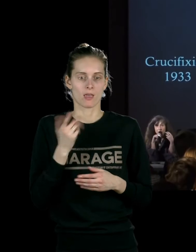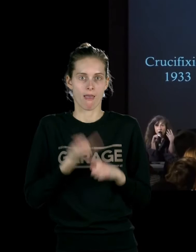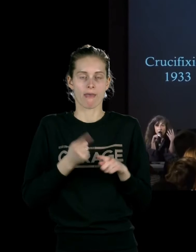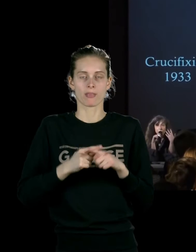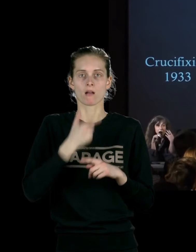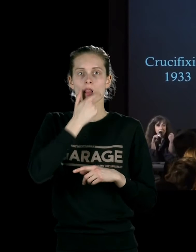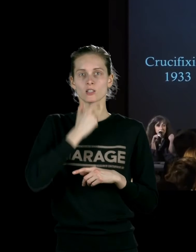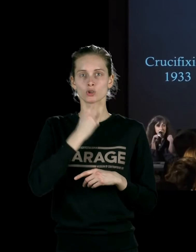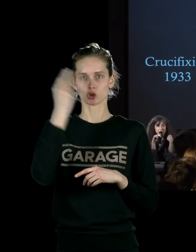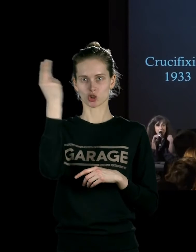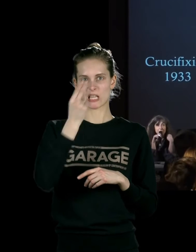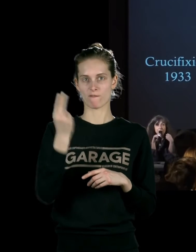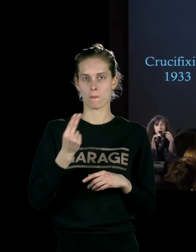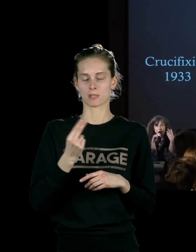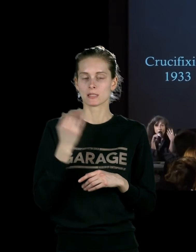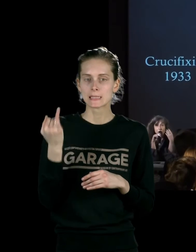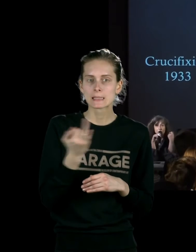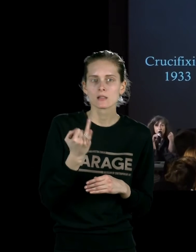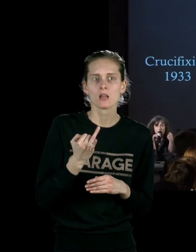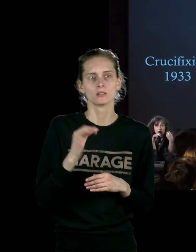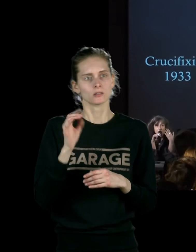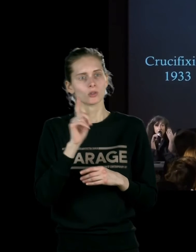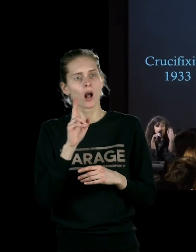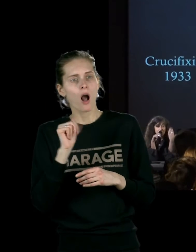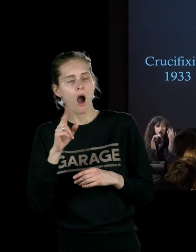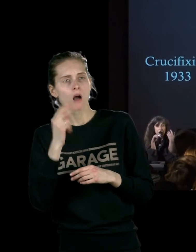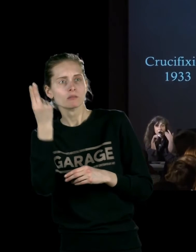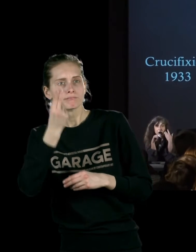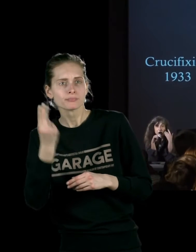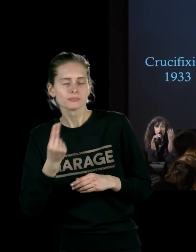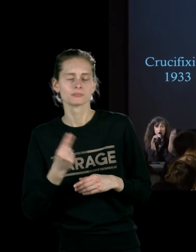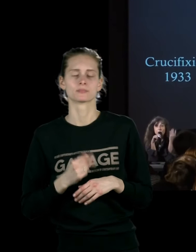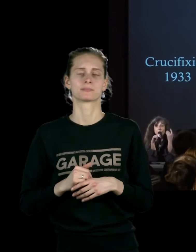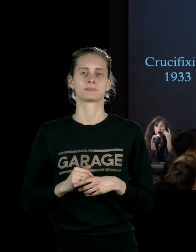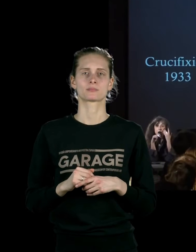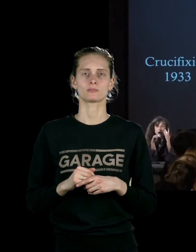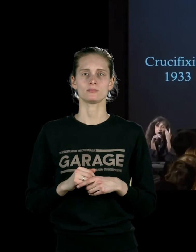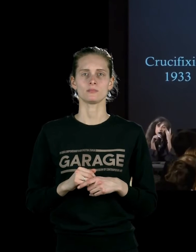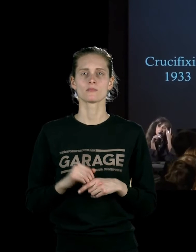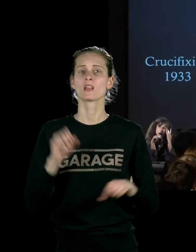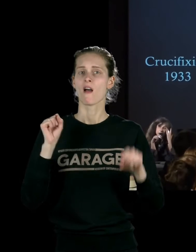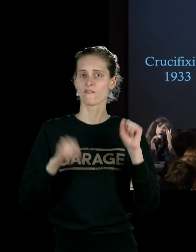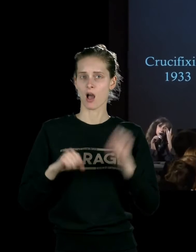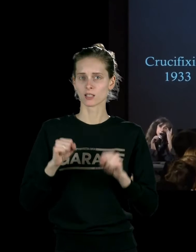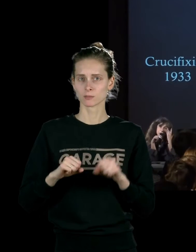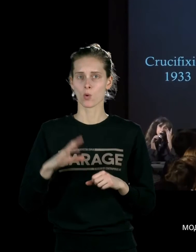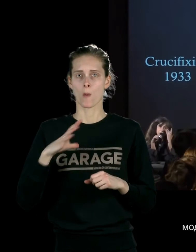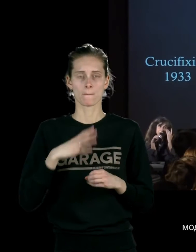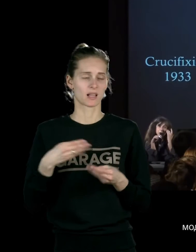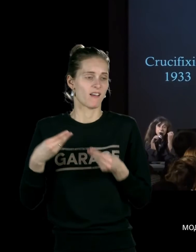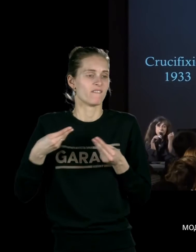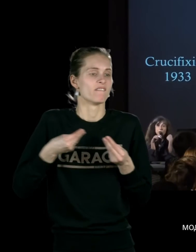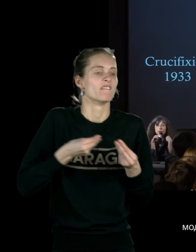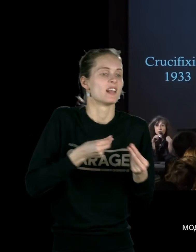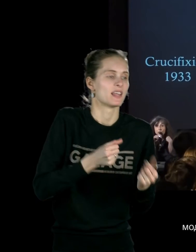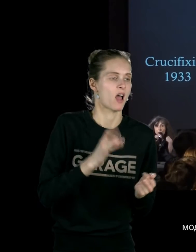интересно поработать с этим сюжетом. Кроме того, возможно, что на него то время оказывал влияние Рой де Местер, который как